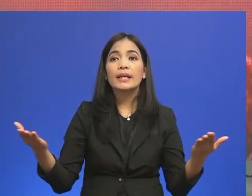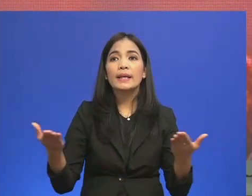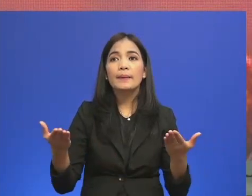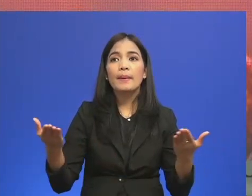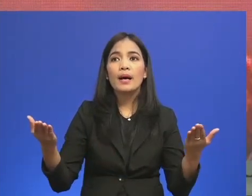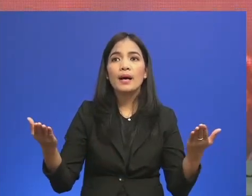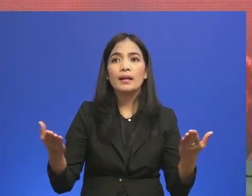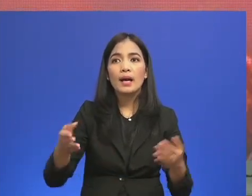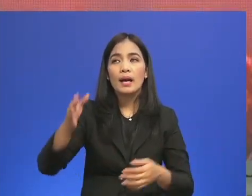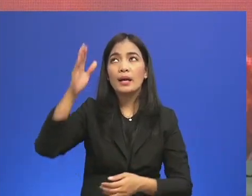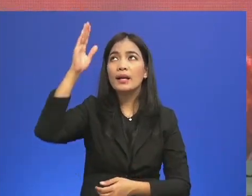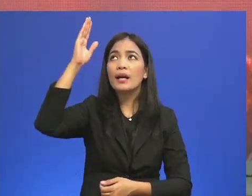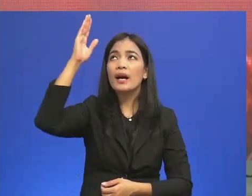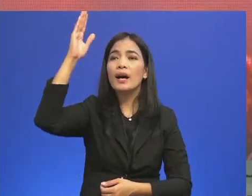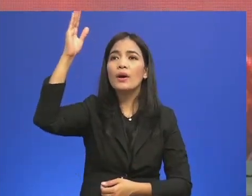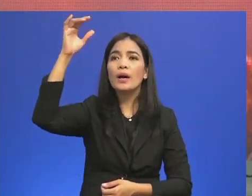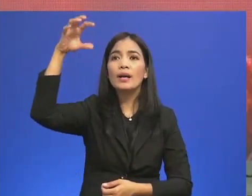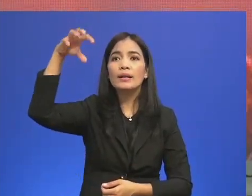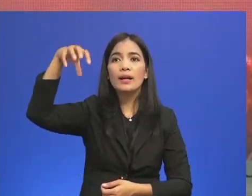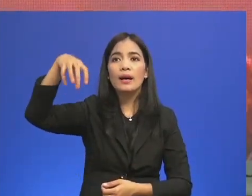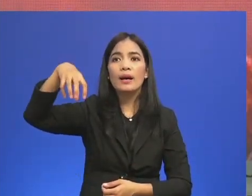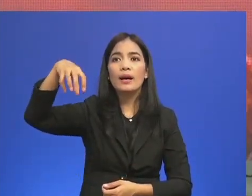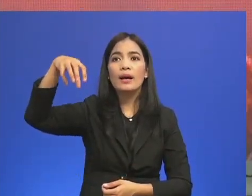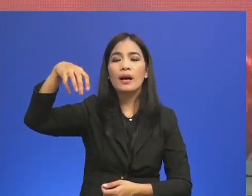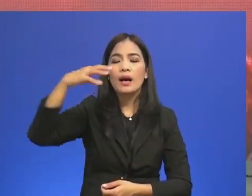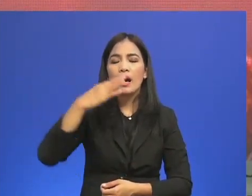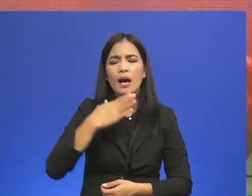di mana engkau ada,